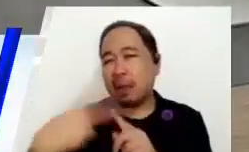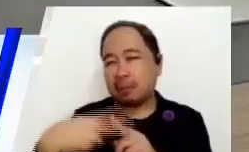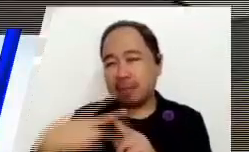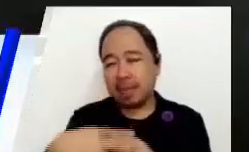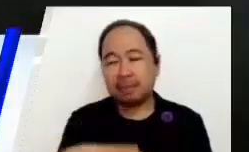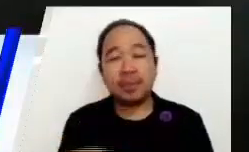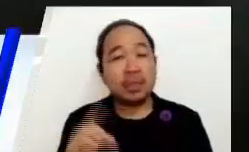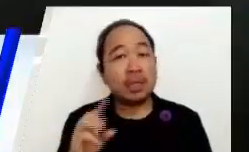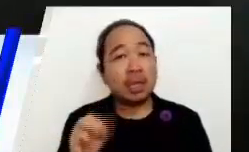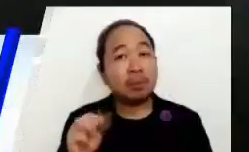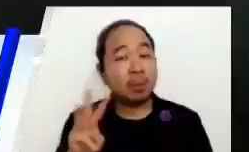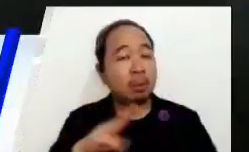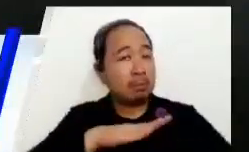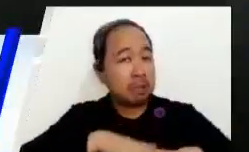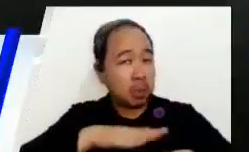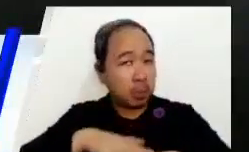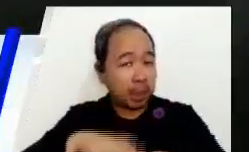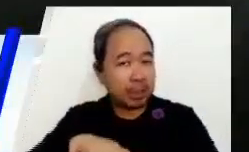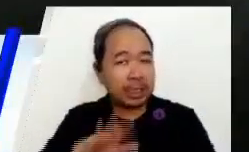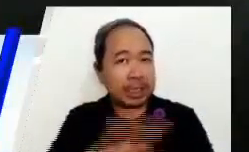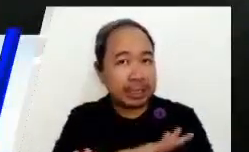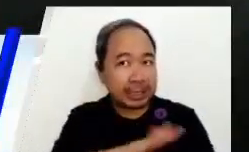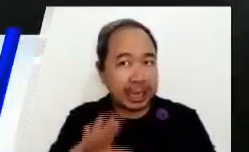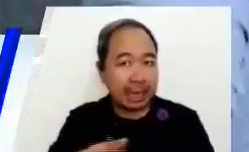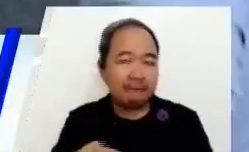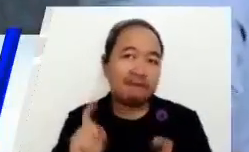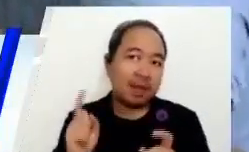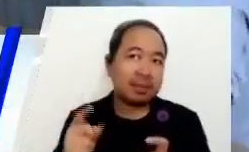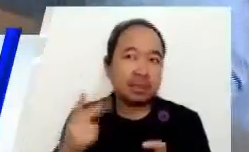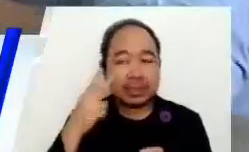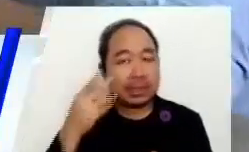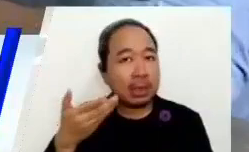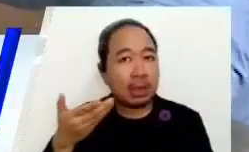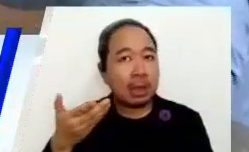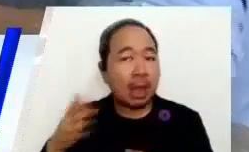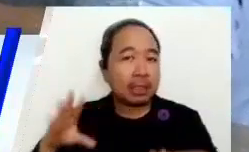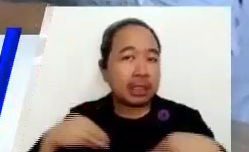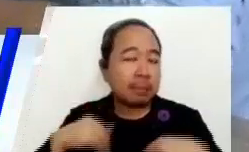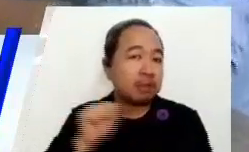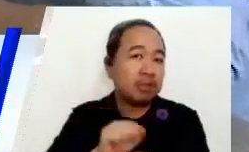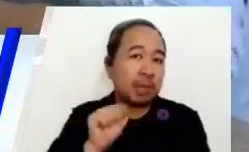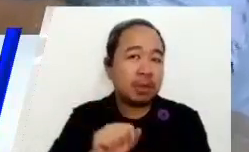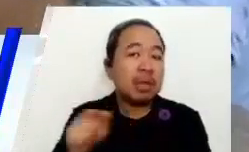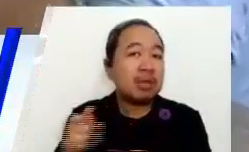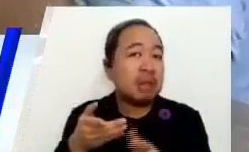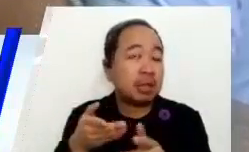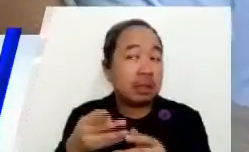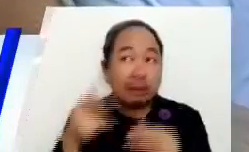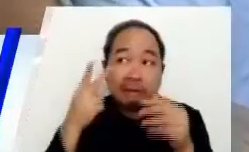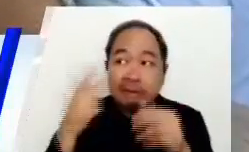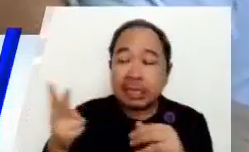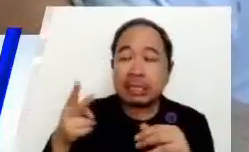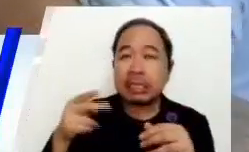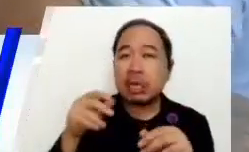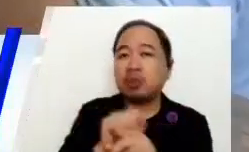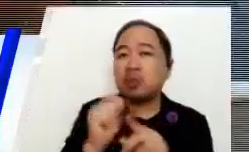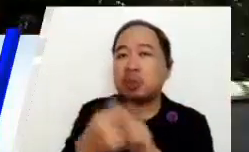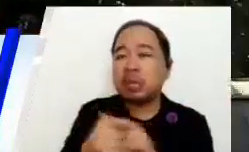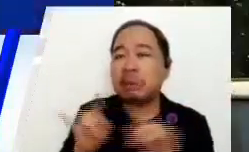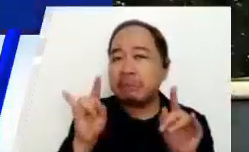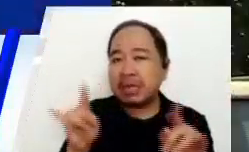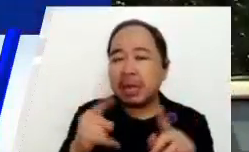sa publiko na huwag papatulan ang mga trabaho abroad na inaalok sa social media at mag-ingat sa mga illegal